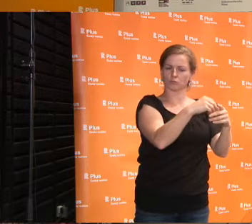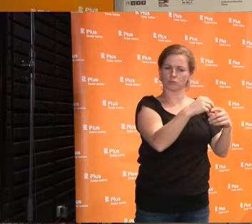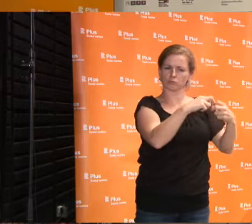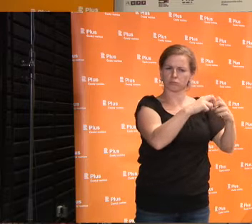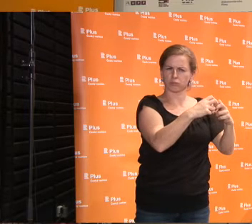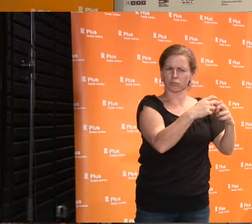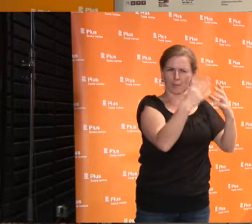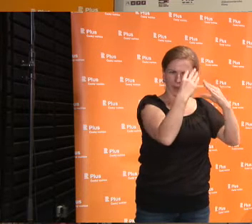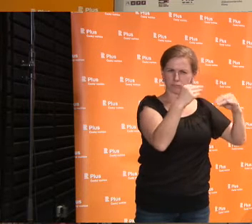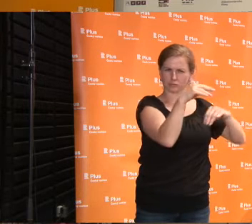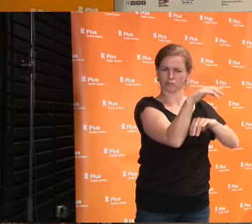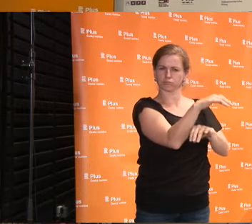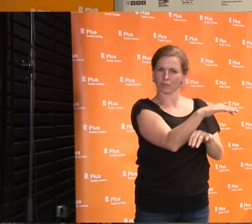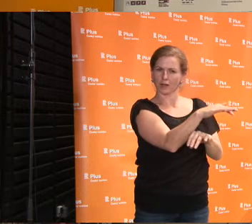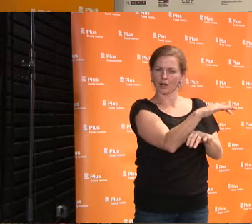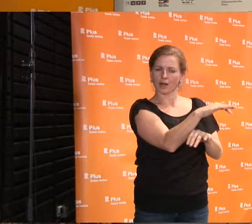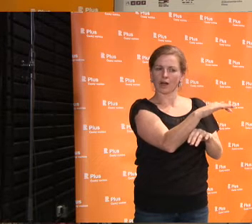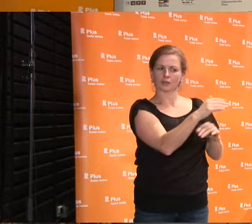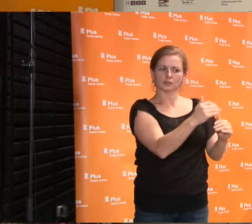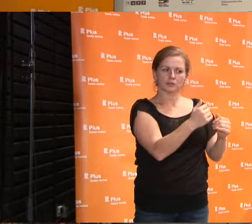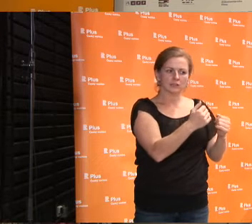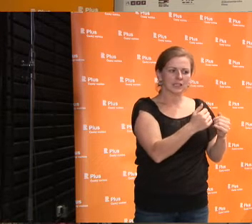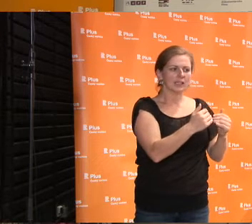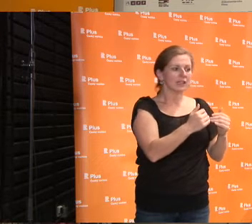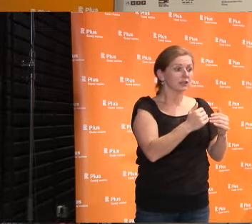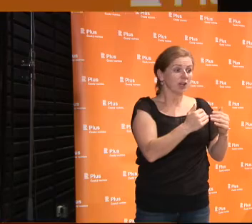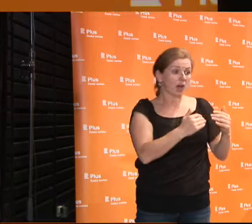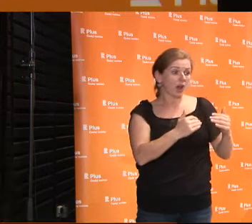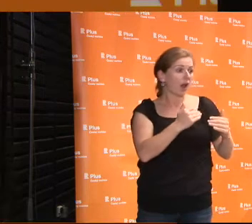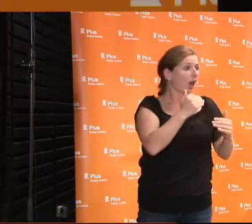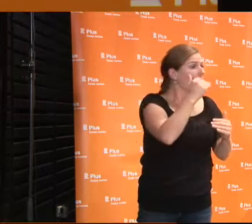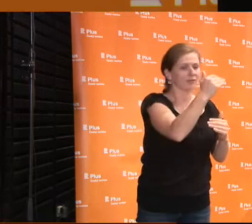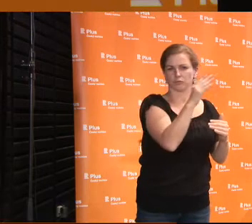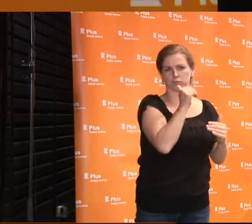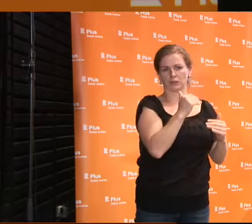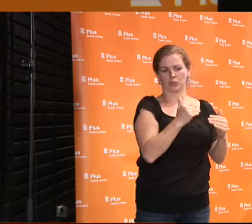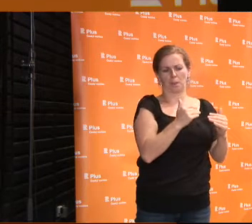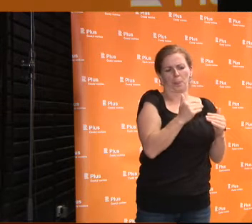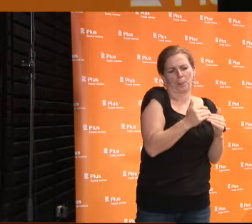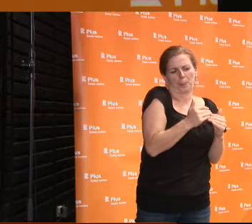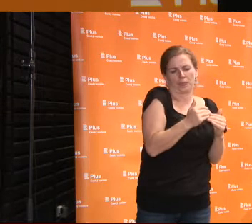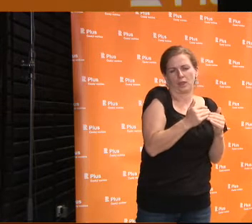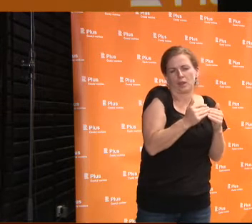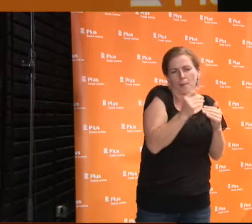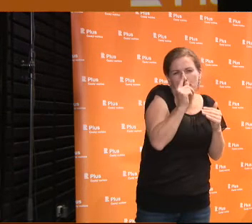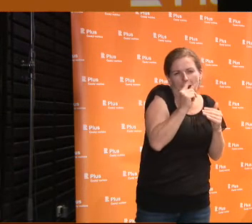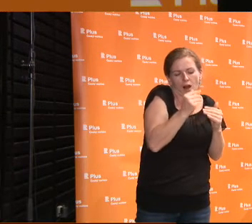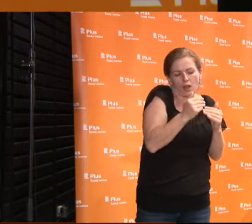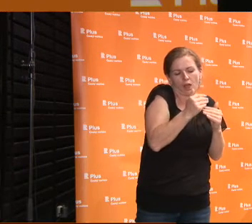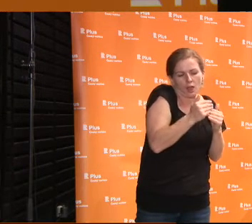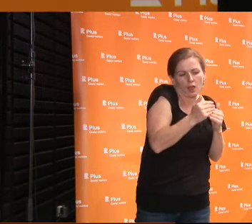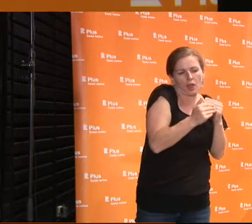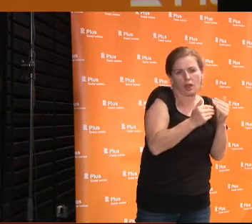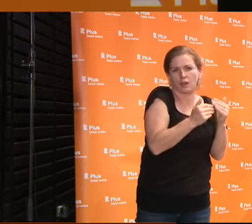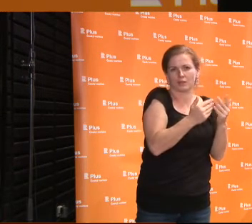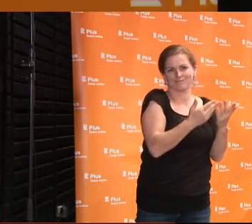A ten pokrok je tam poměrně malý, bohužel zatím není velký pokrok v této oblasti. Čekáme to až u těch robotů s